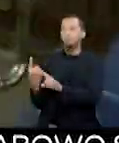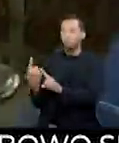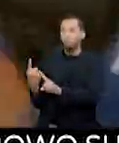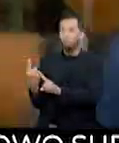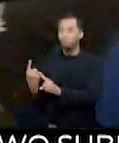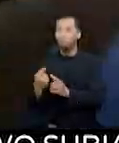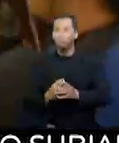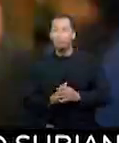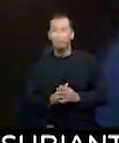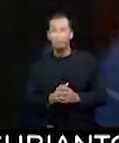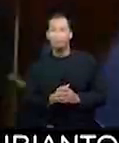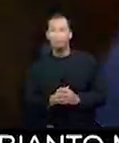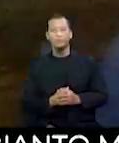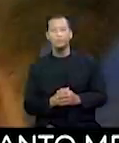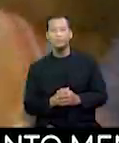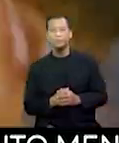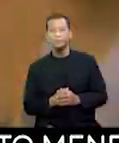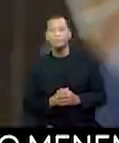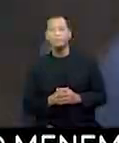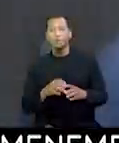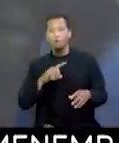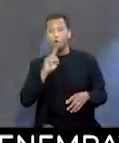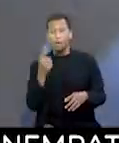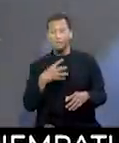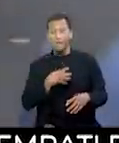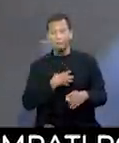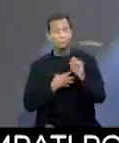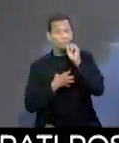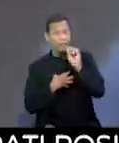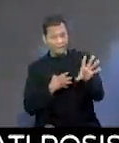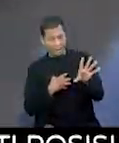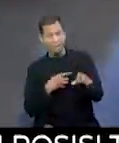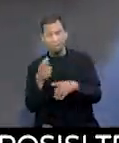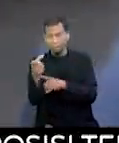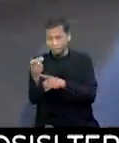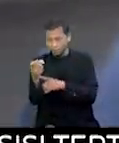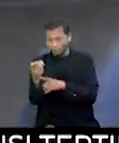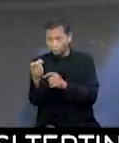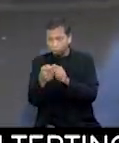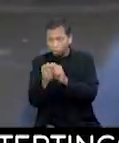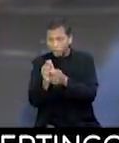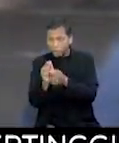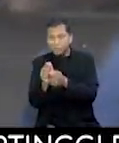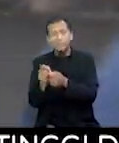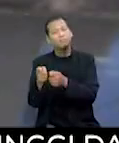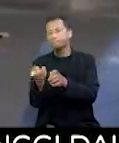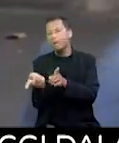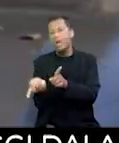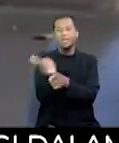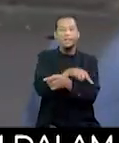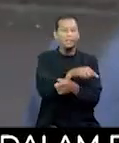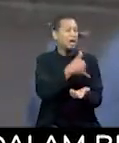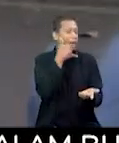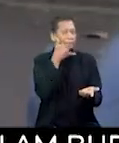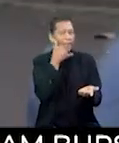Komisioner Komnas HAM RI BK Ulung mengatakan, agenda pemeriksaan uji balistik diubah menjadi agenda pemeriksaan cyber dengan meminta keterangan tim cyber